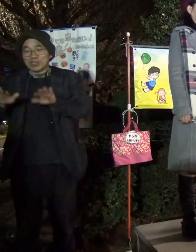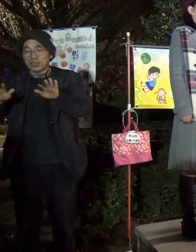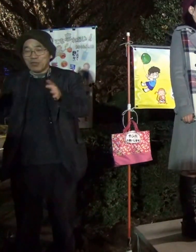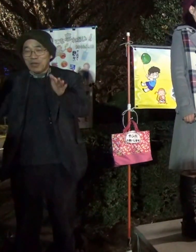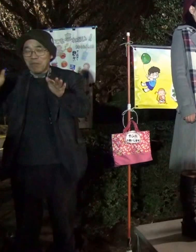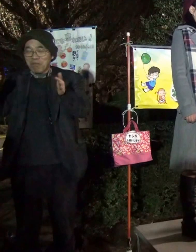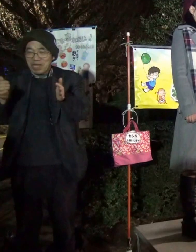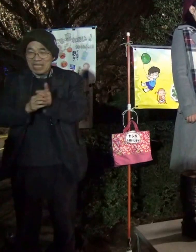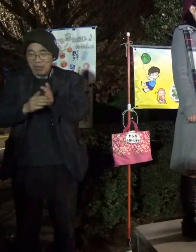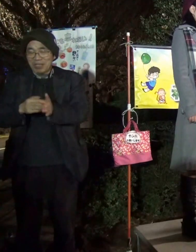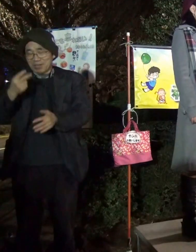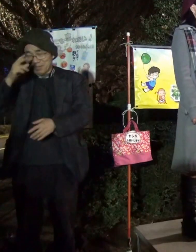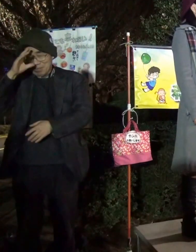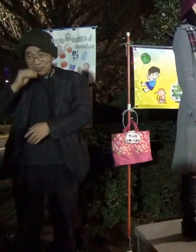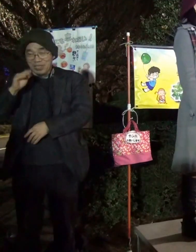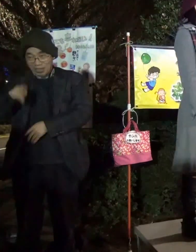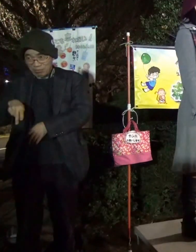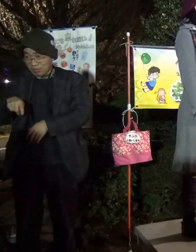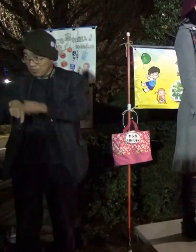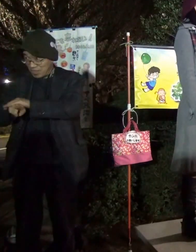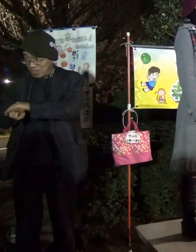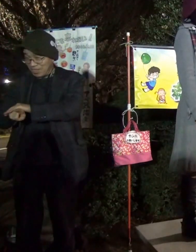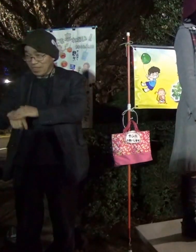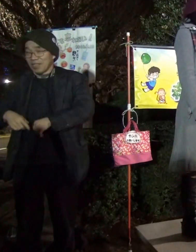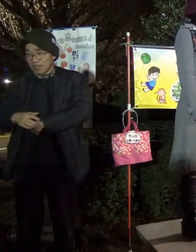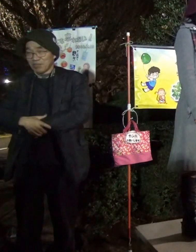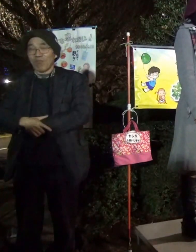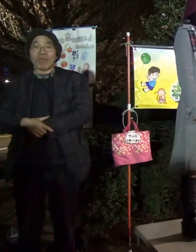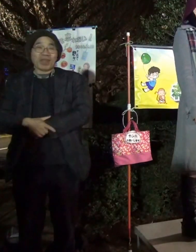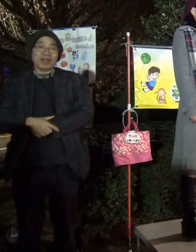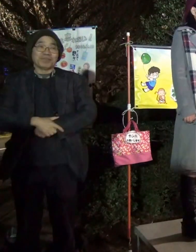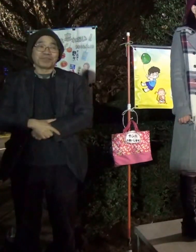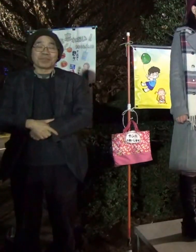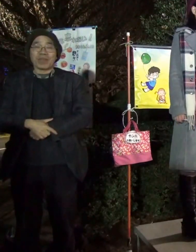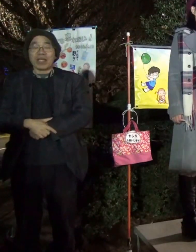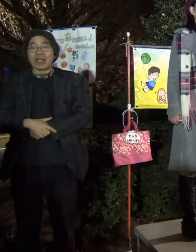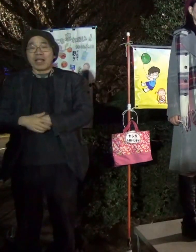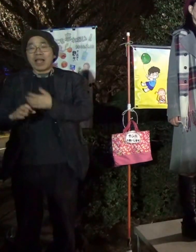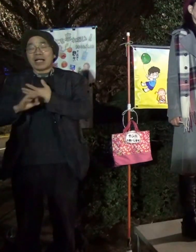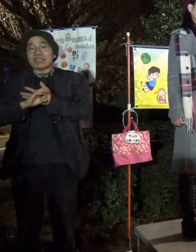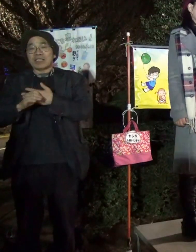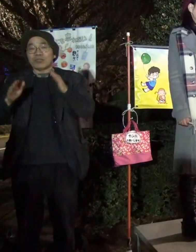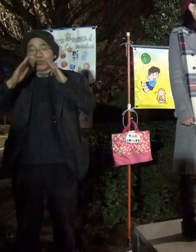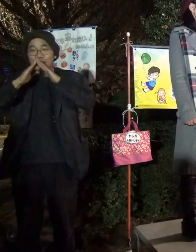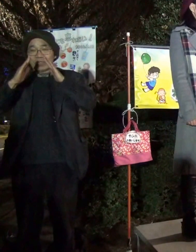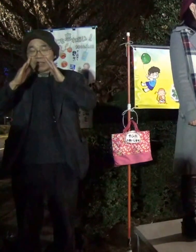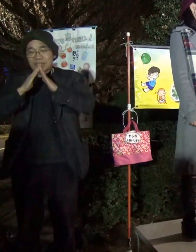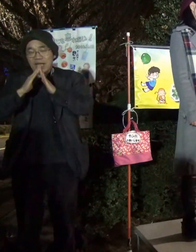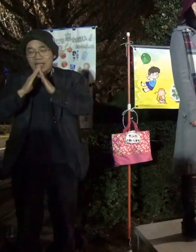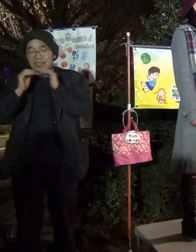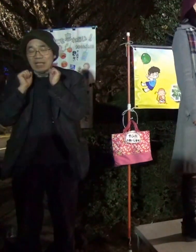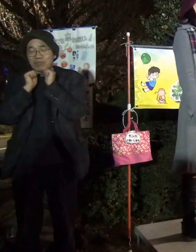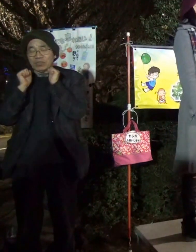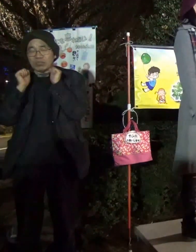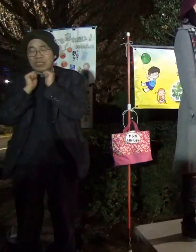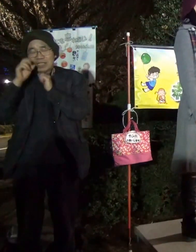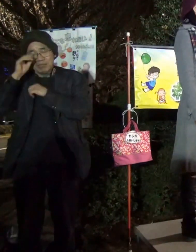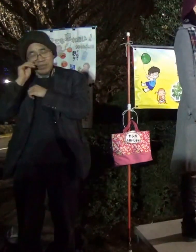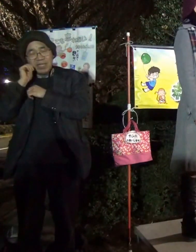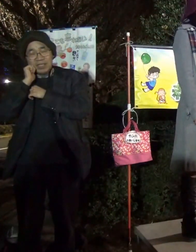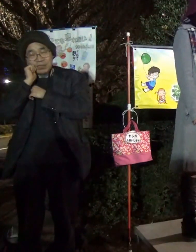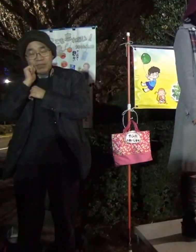ゃん、あいつ。 いや、ほんとね、仮設住宅でね、寒くて眠れない夜を過ごしてらっしゃる方だっているわけですよ。 そうだ